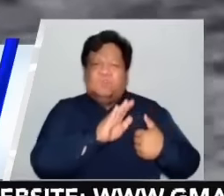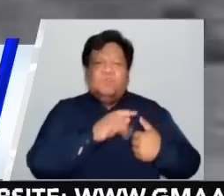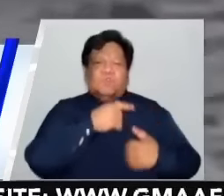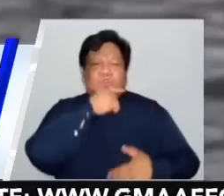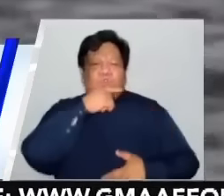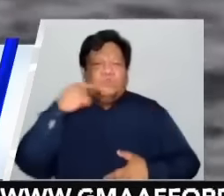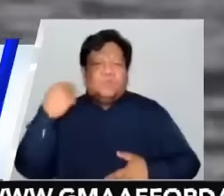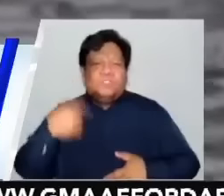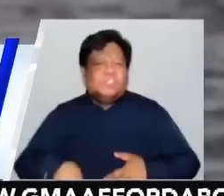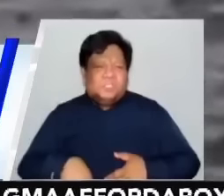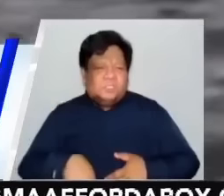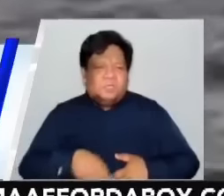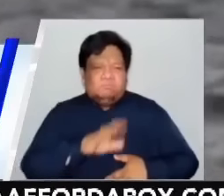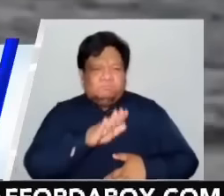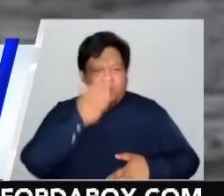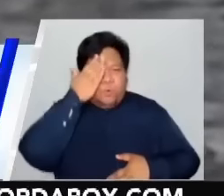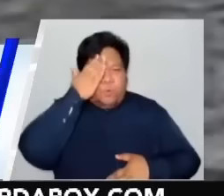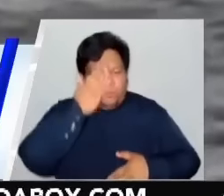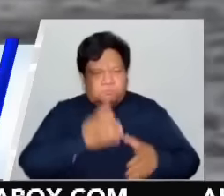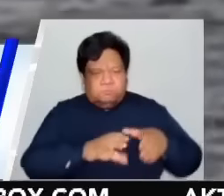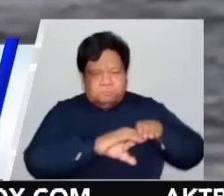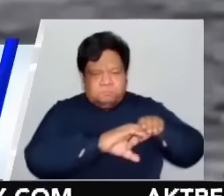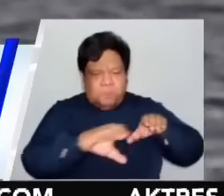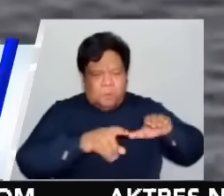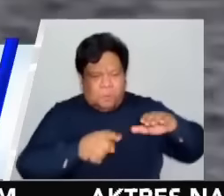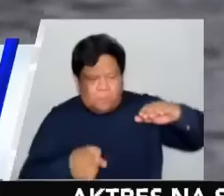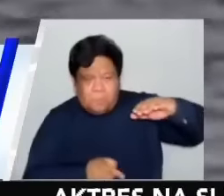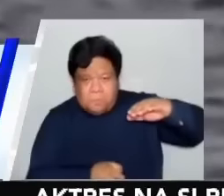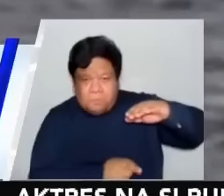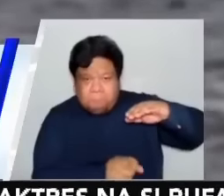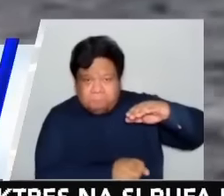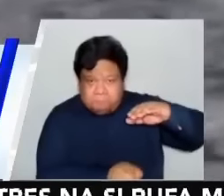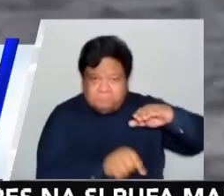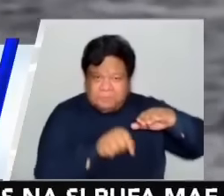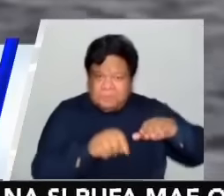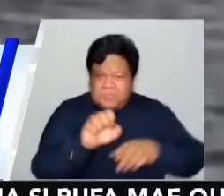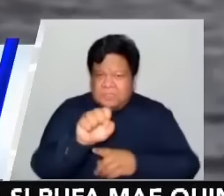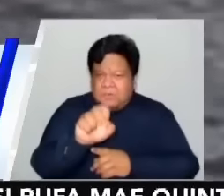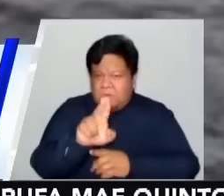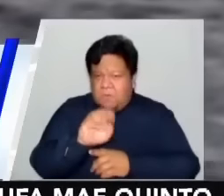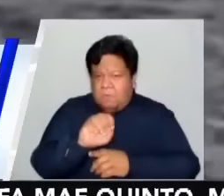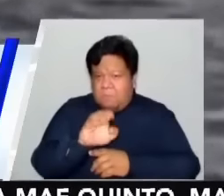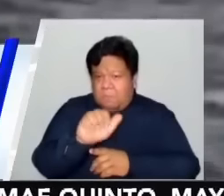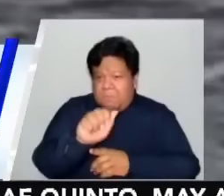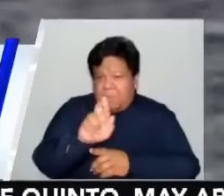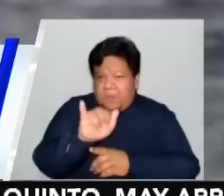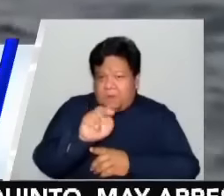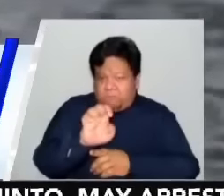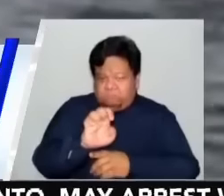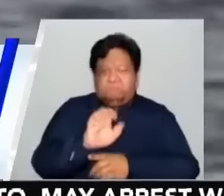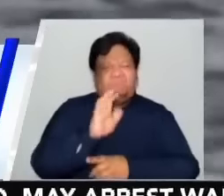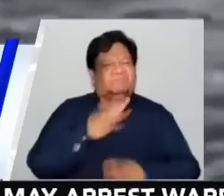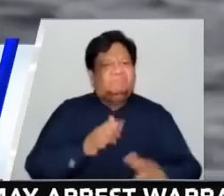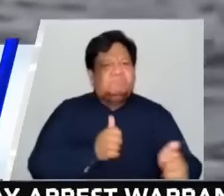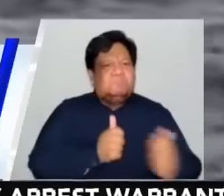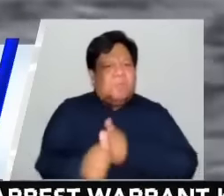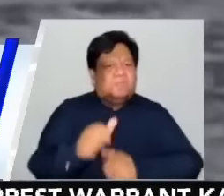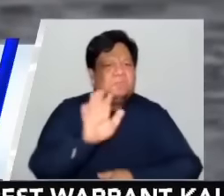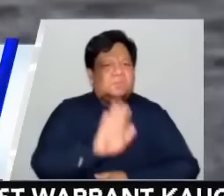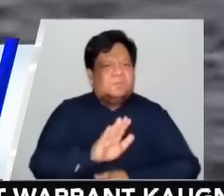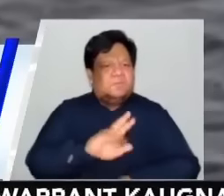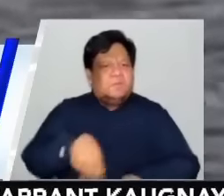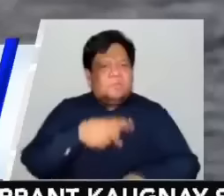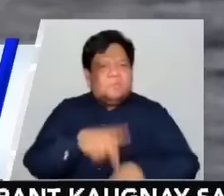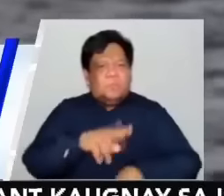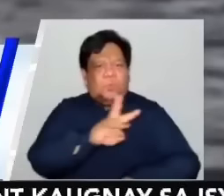Navy, November 28, nakita ang submarine na UFA 490 sa layong 80 nautical miles, kanluran ng Cape